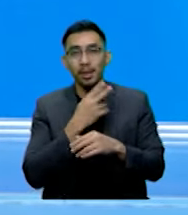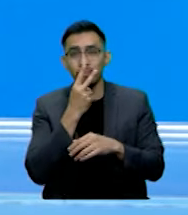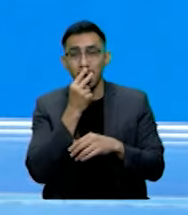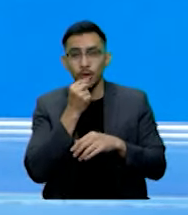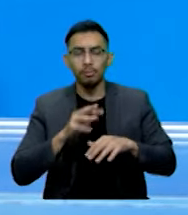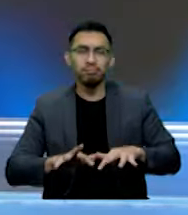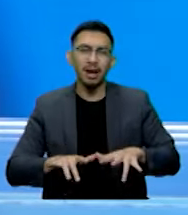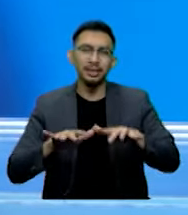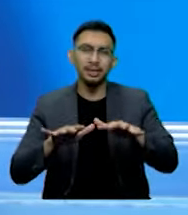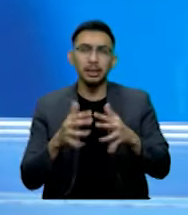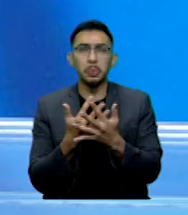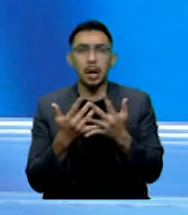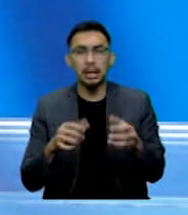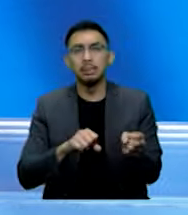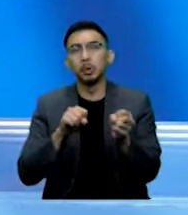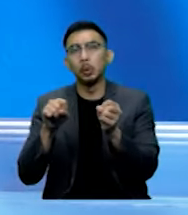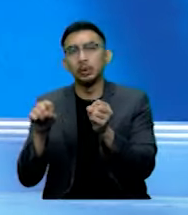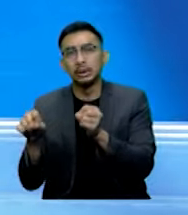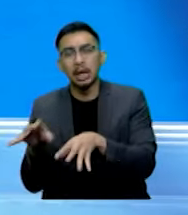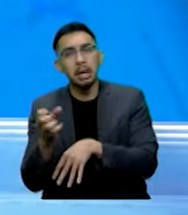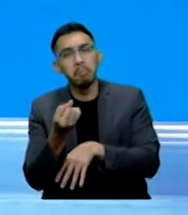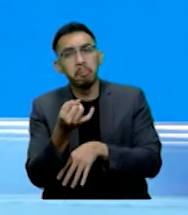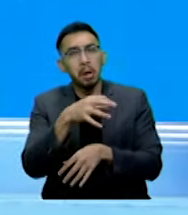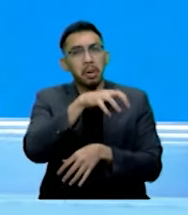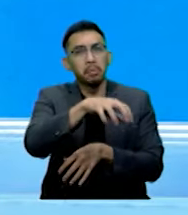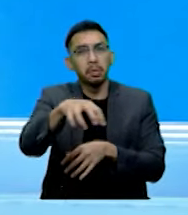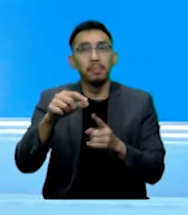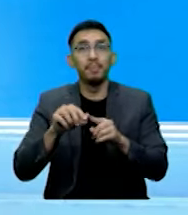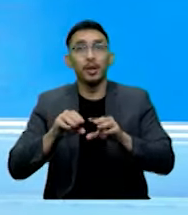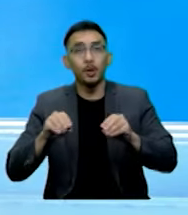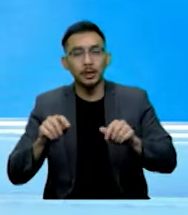banjir. Warga kini mengungsi ke sejumlah lokasi. Petugas berupaya